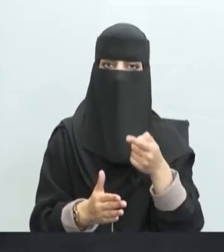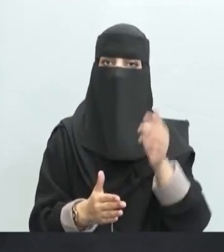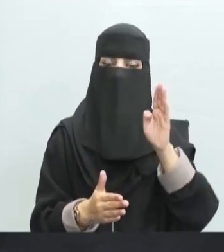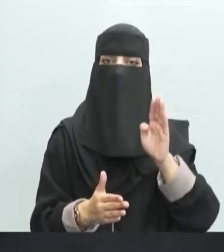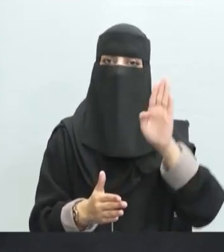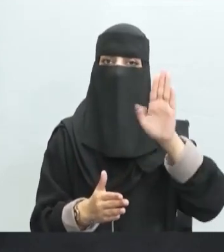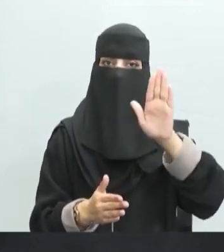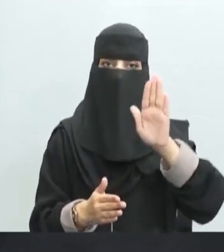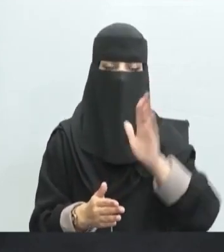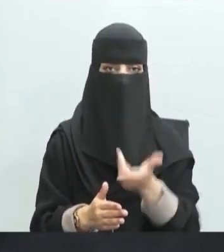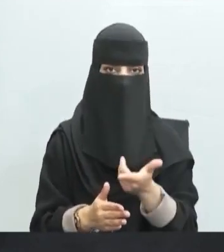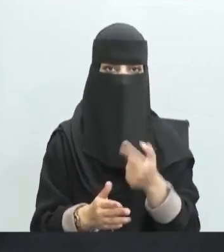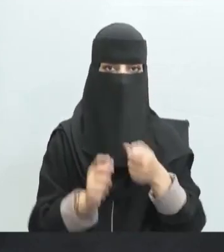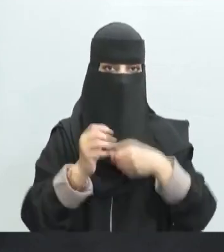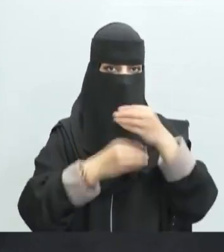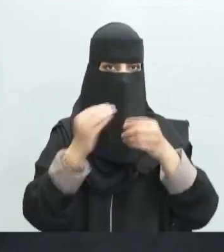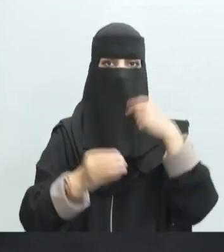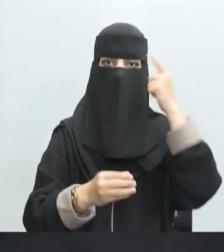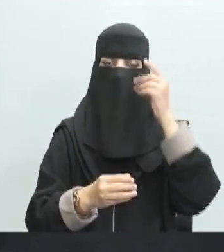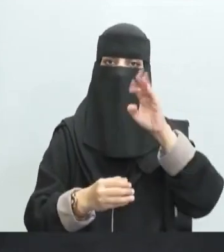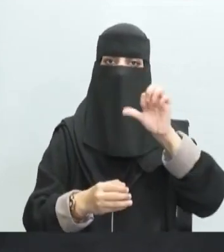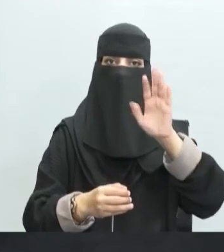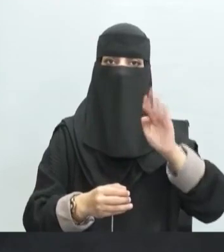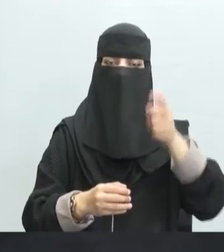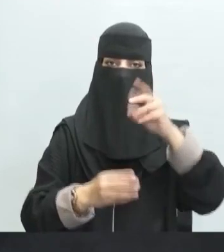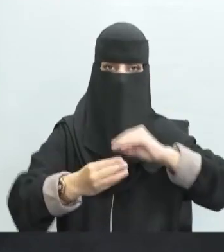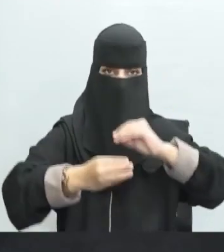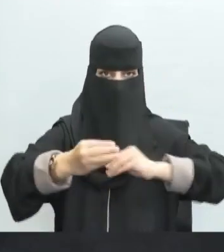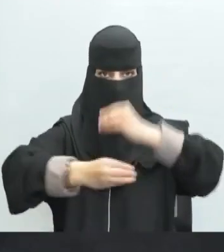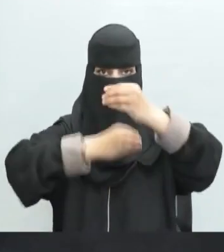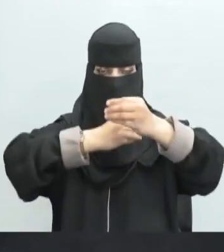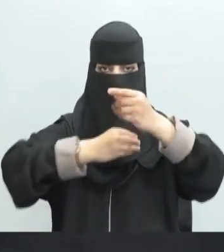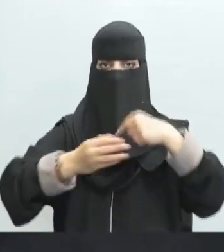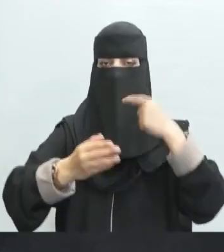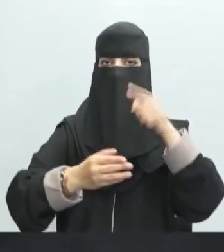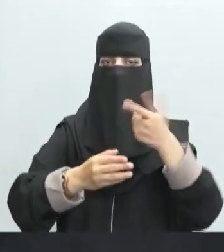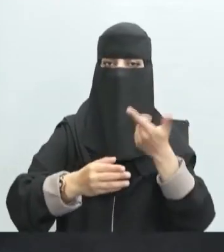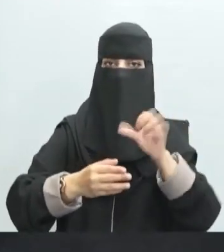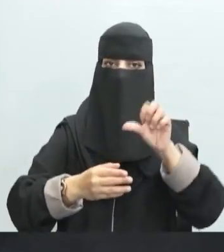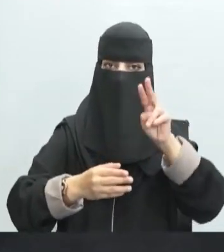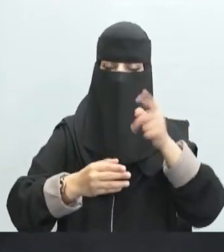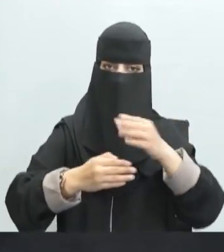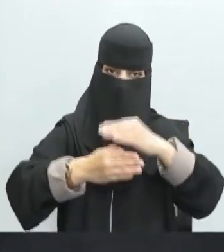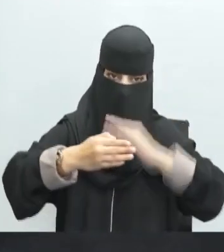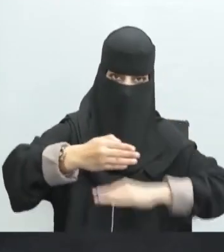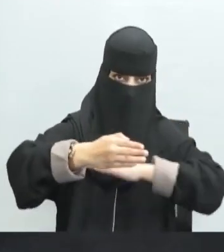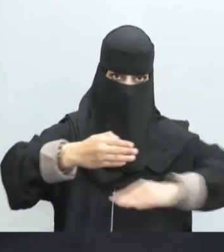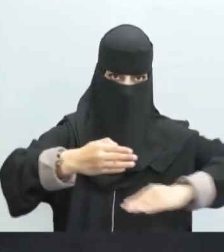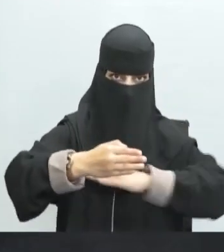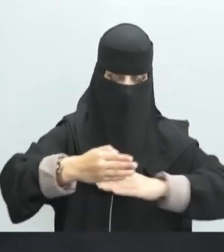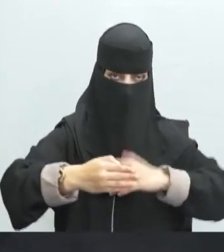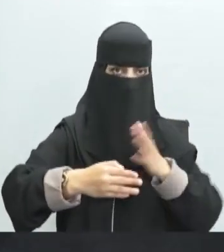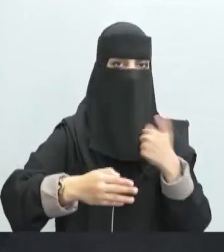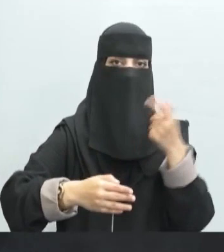السك هي مقلوبه مين مقلوبه الكوساين اذا راح اقلب الكوساين اذا بقول الوتر على المجاور ابغى